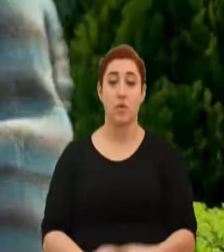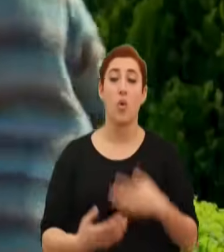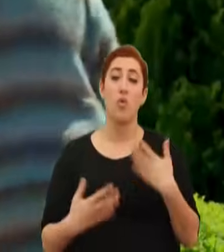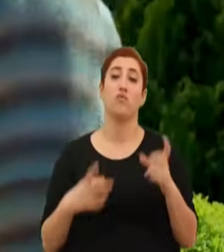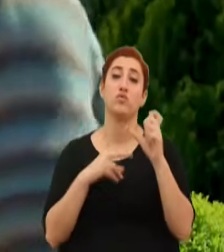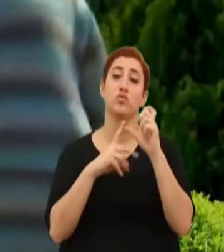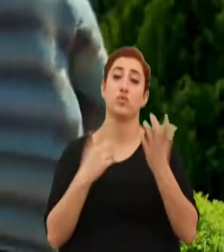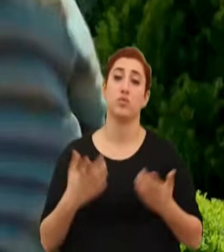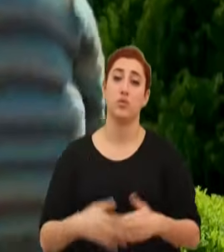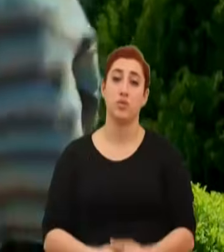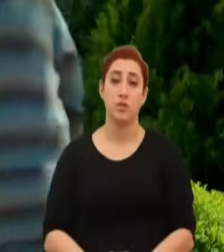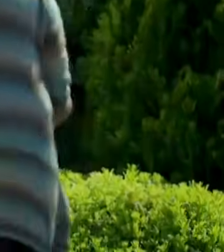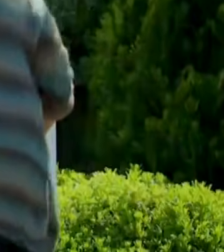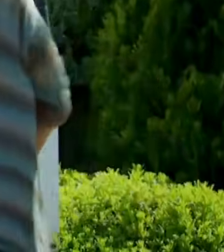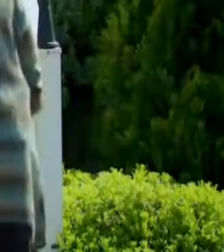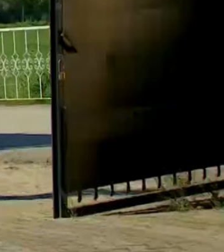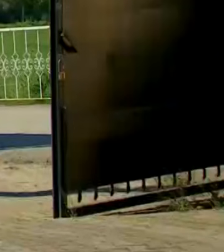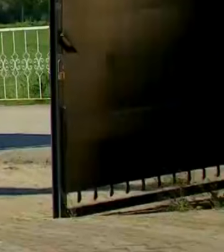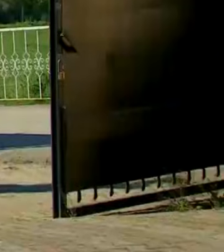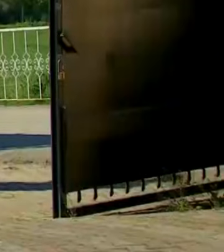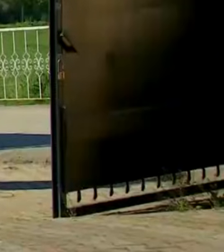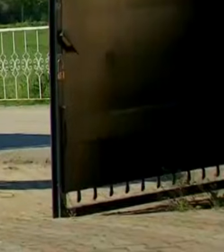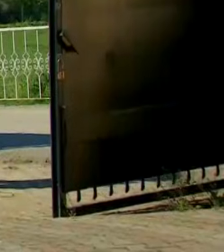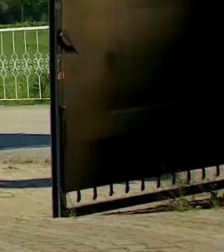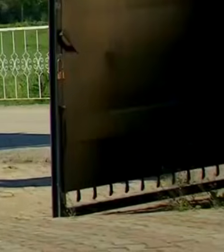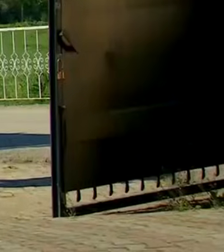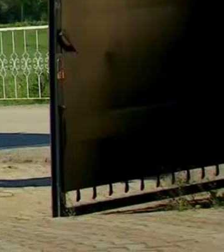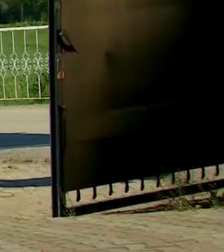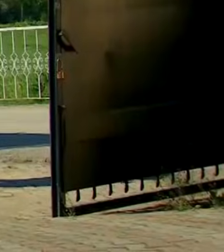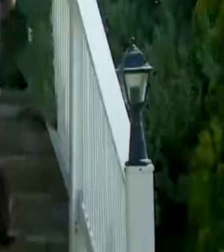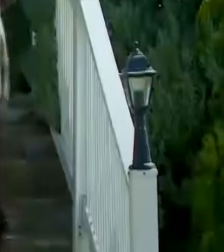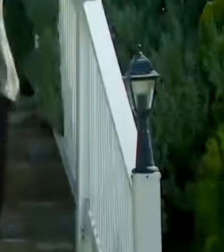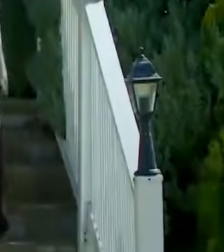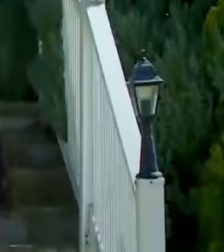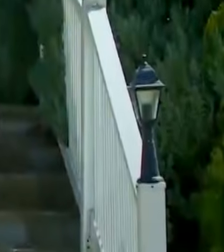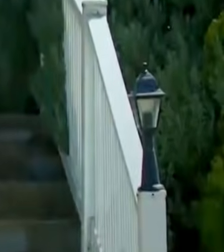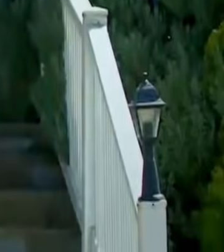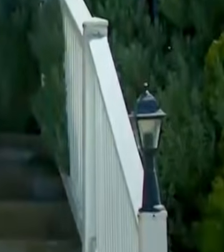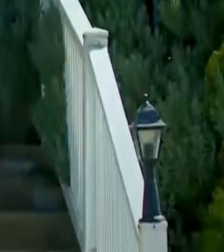Oh Şükrü. Şükrü'nün gönlü hiç razı değil paraları geri vermeye. Zoraki yürüyor.